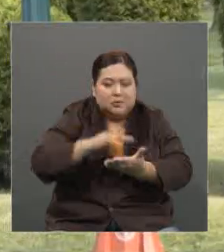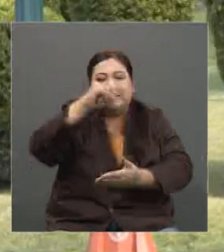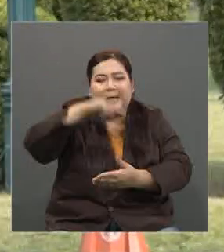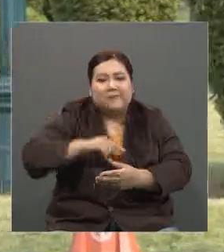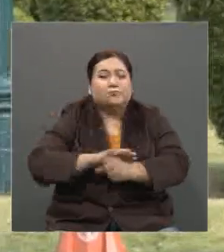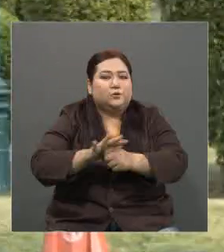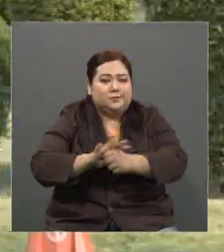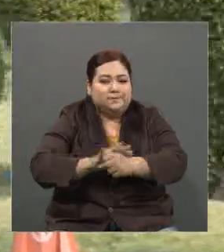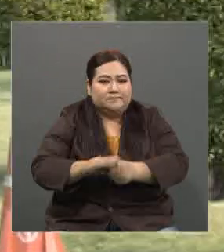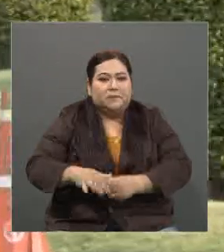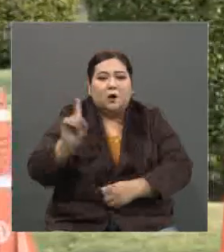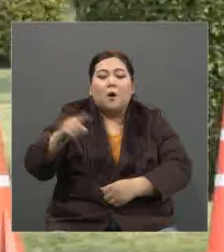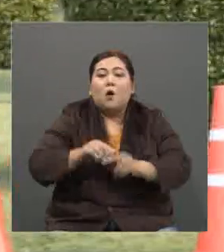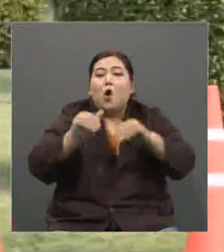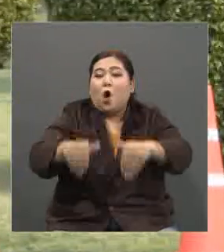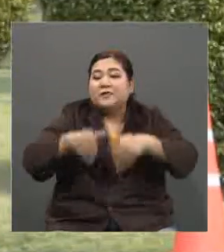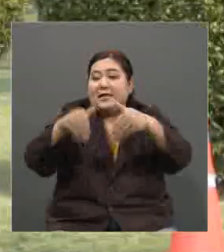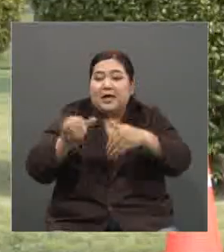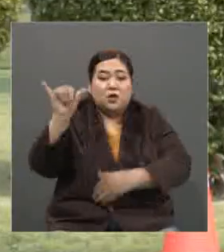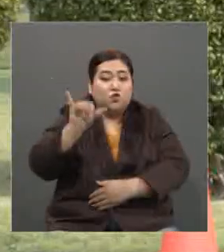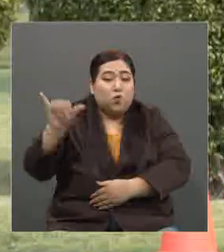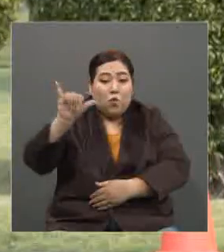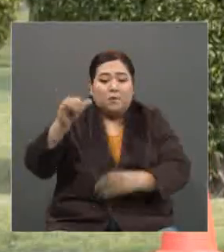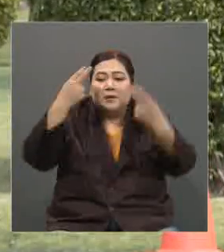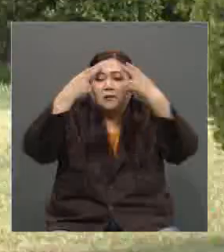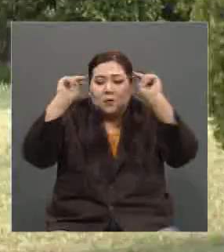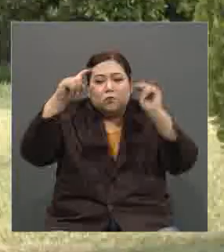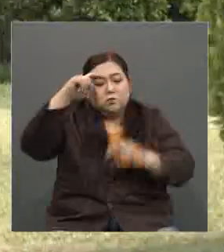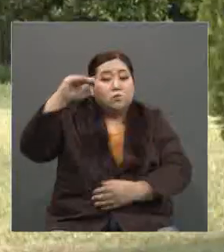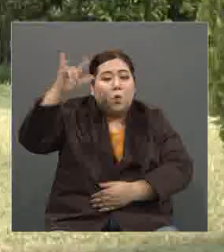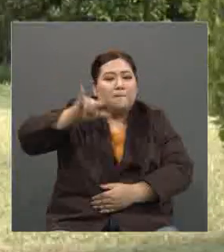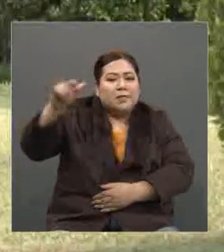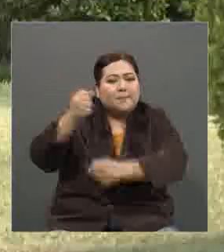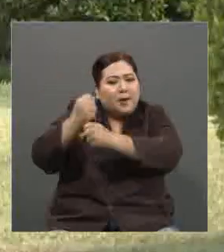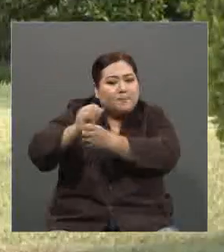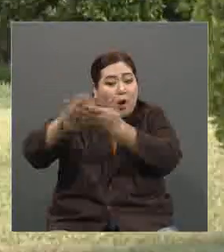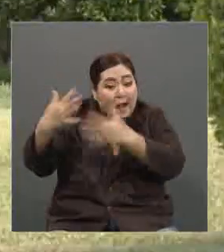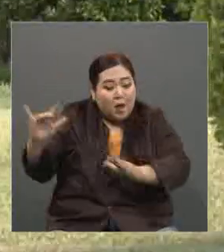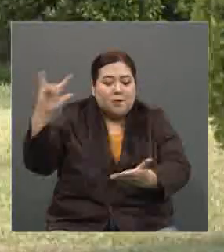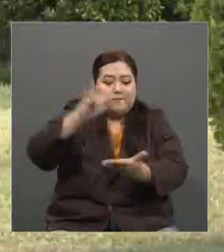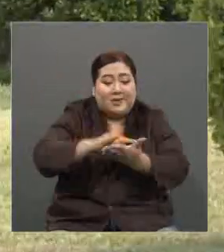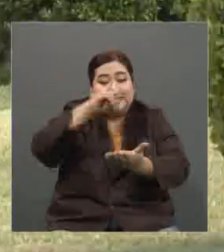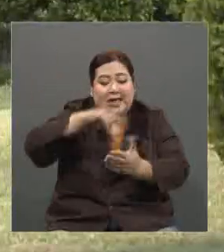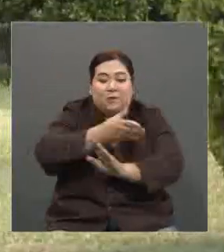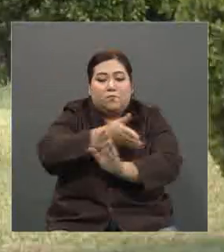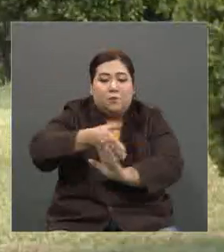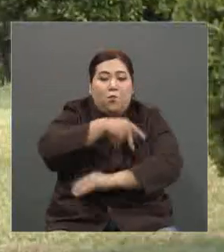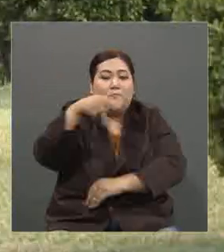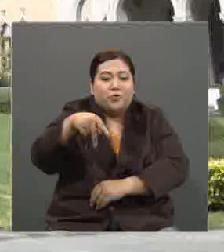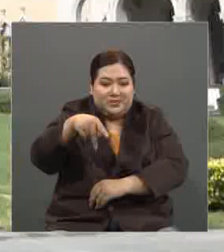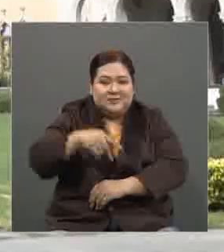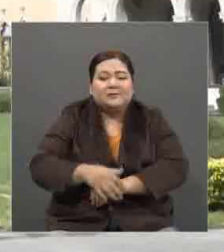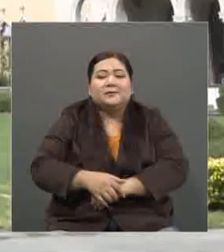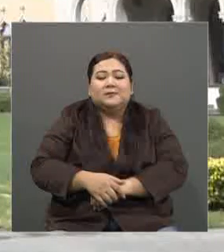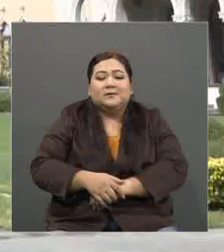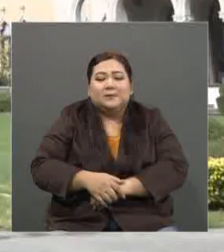ปิบัติภารกิจที่ออสตรเลเลีและยุโรพคอรัฐบานที่ผ่านมาได้มีการ magnuma สนามญ่าเพีงใส่วที่เสียหายไม่ได